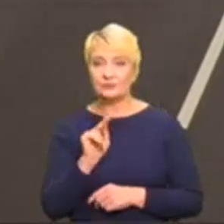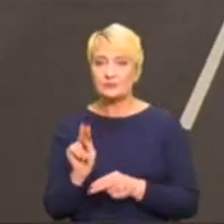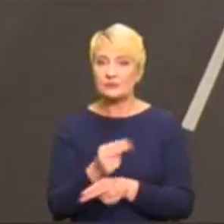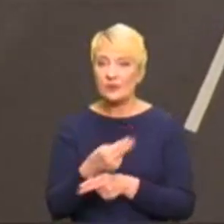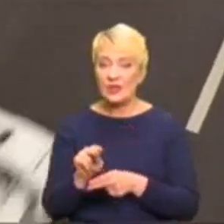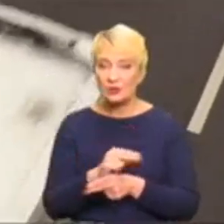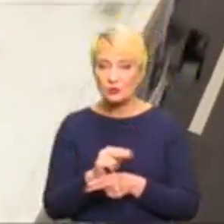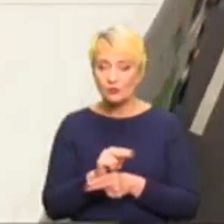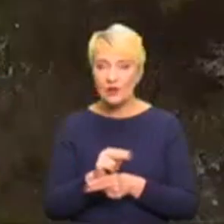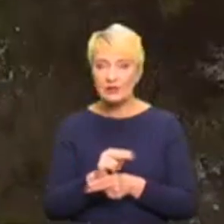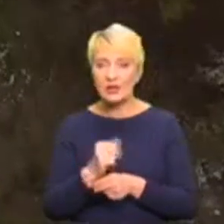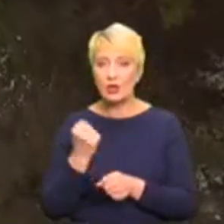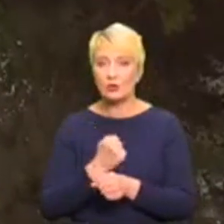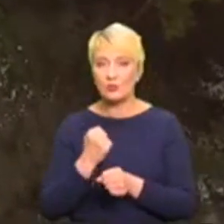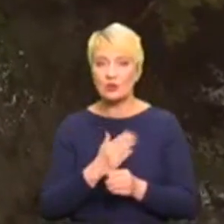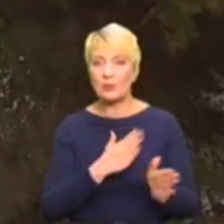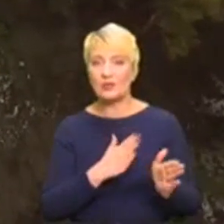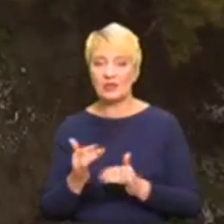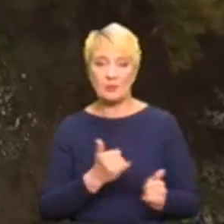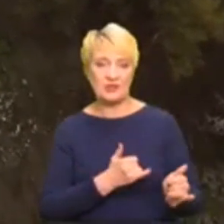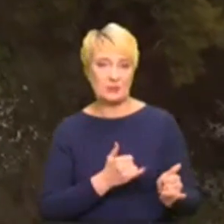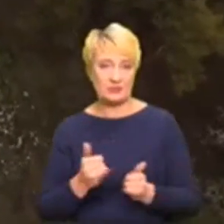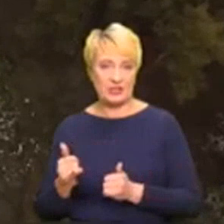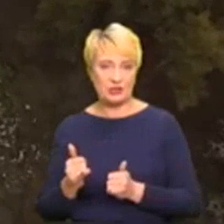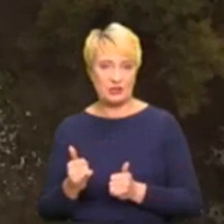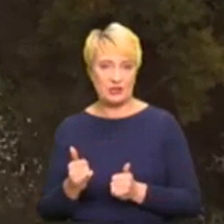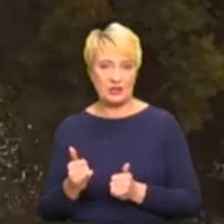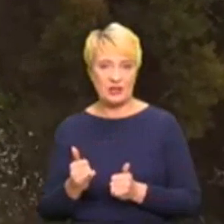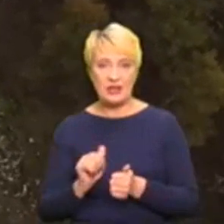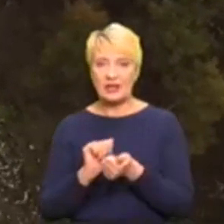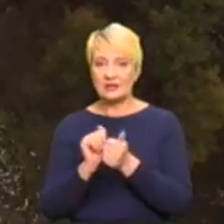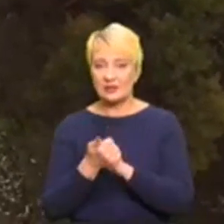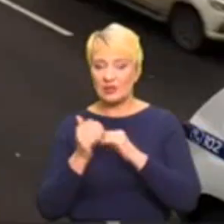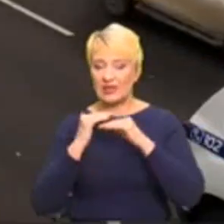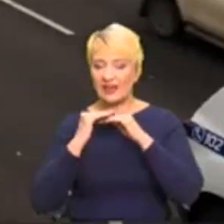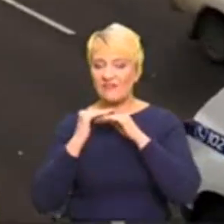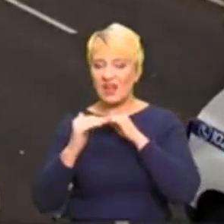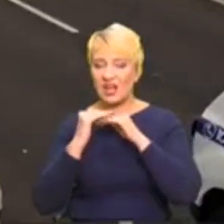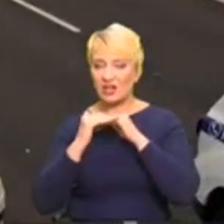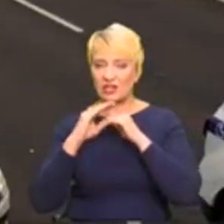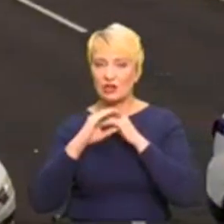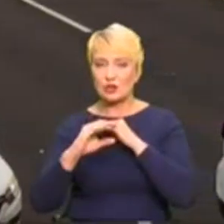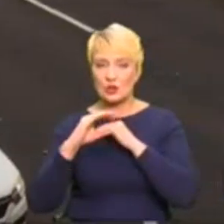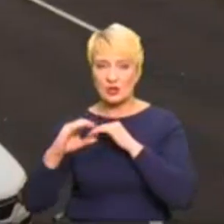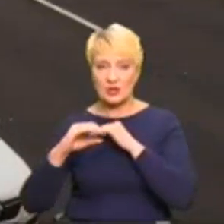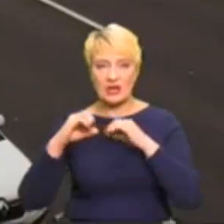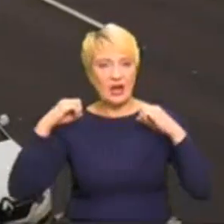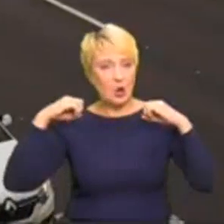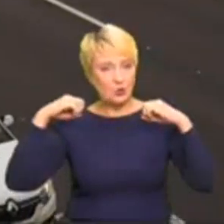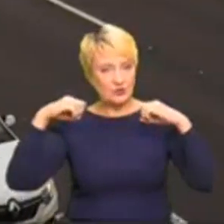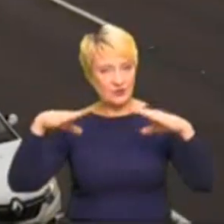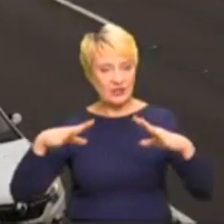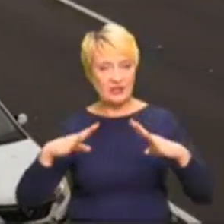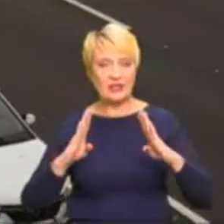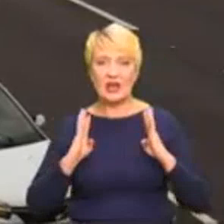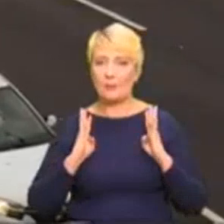роботи програмного забезпечення. Минулого року дорожники замінили верхнє шарпокриття, освітлення, бар'єрне огородження,